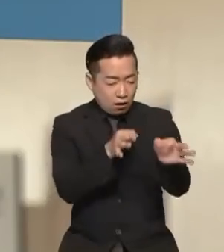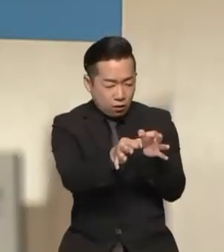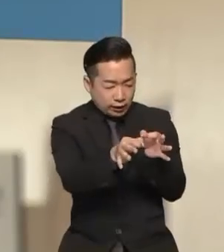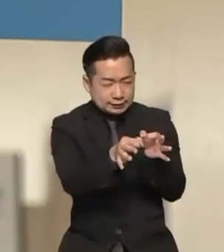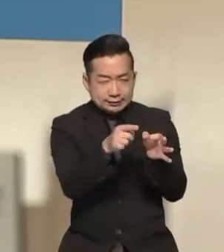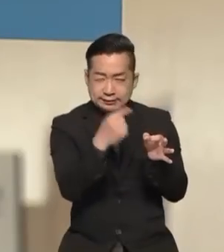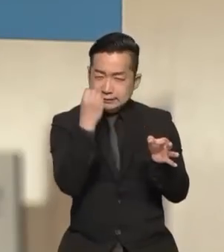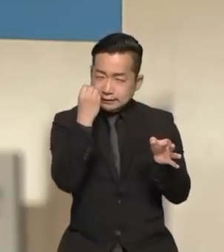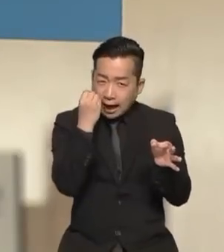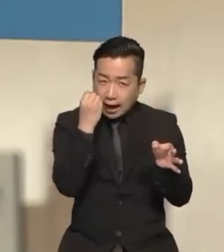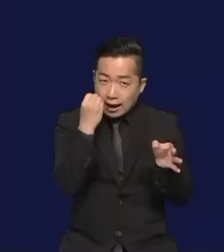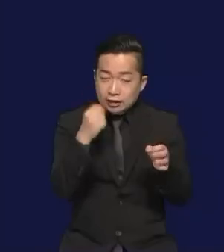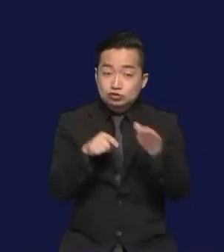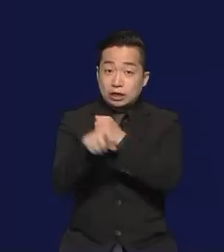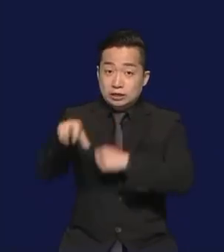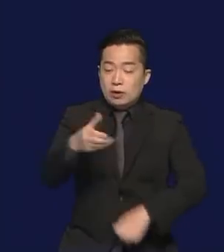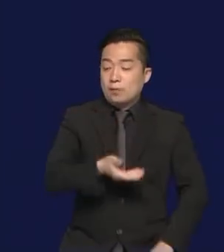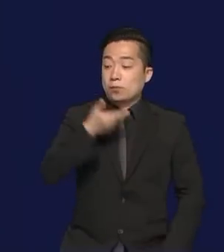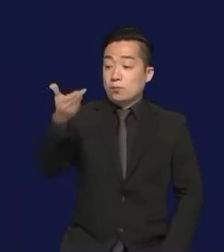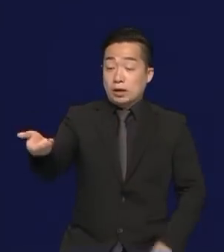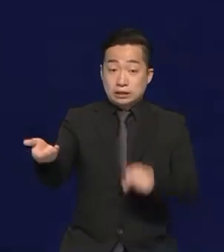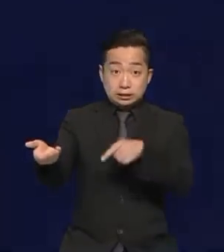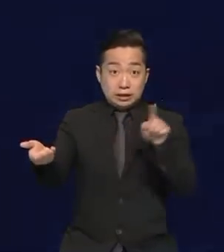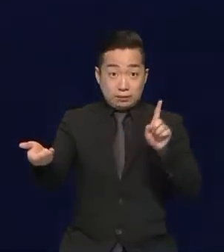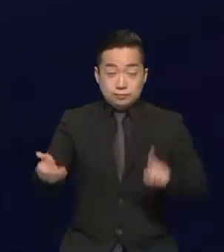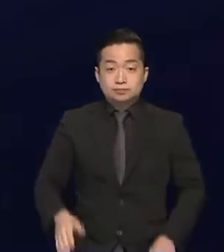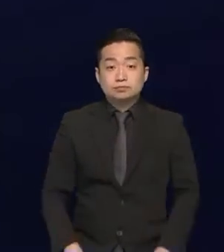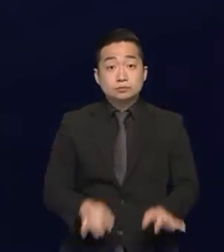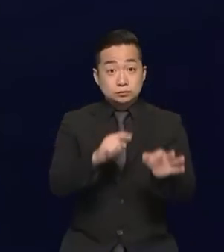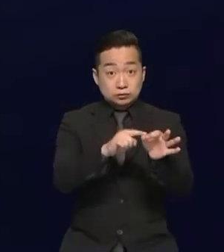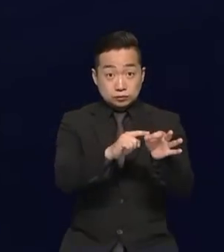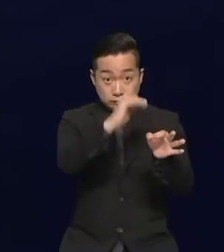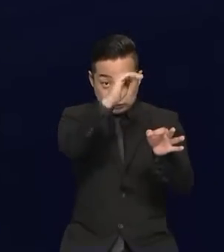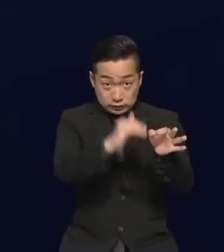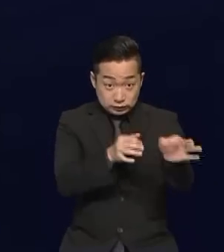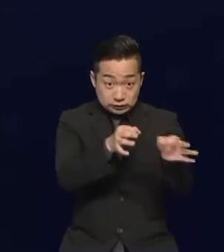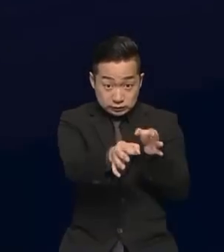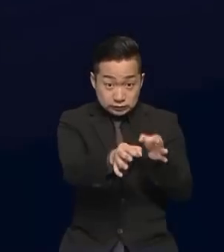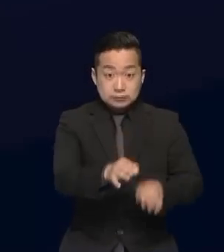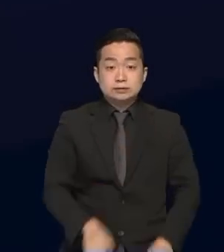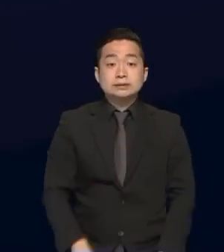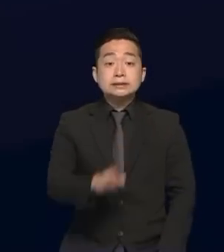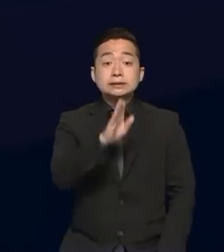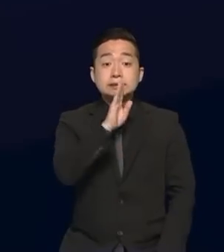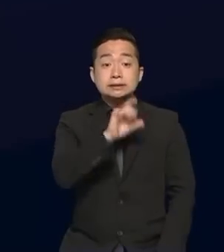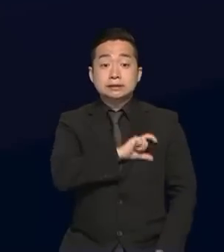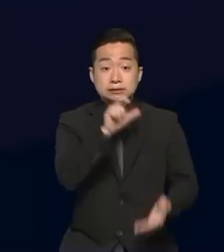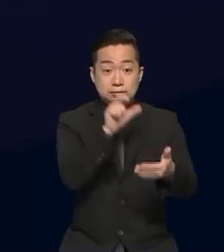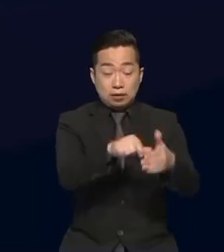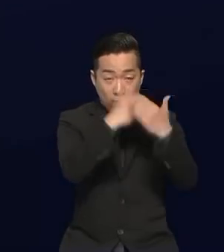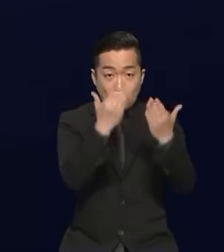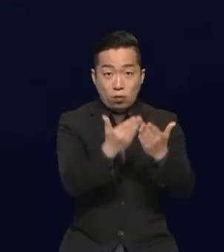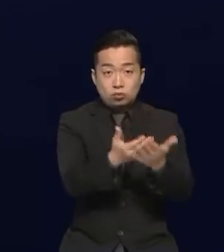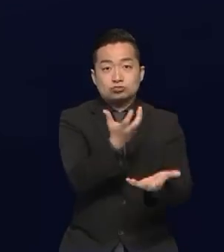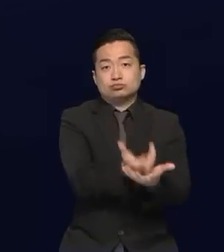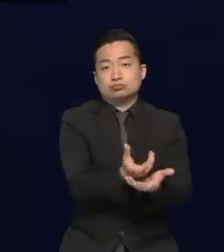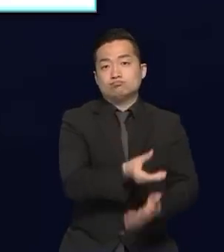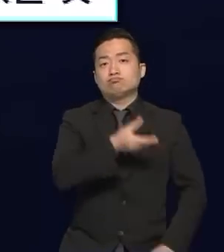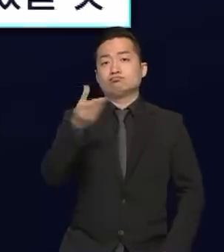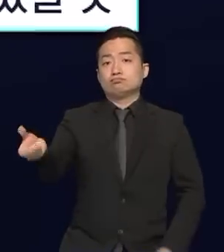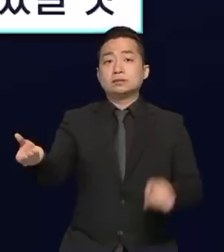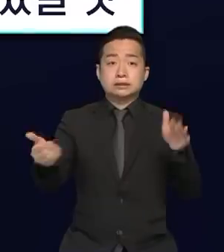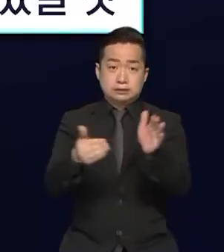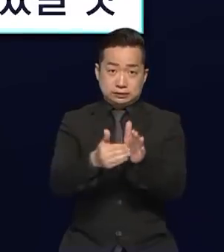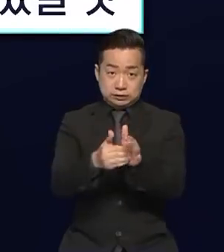수사기관에 통보한 것을 두고는 거래 내역과 자금 출처, 실명지갑 주소 등을 모두 거래소에 냈다며 이